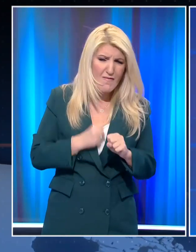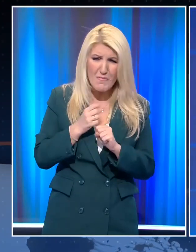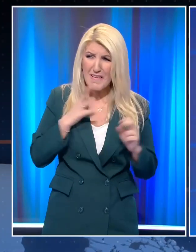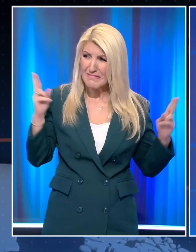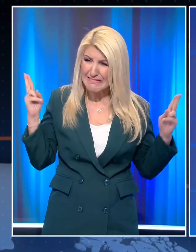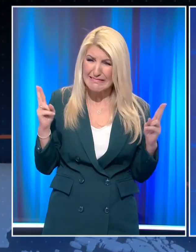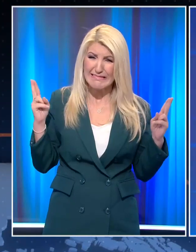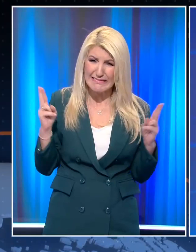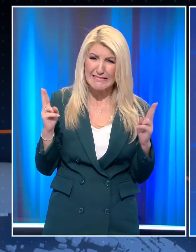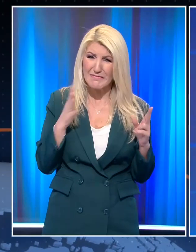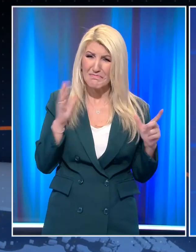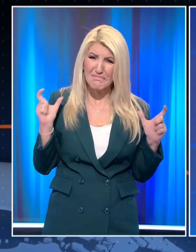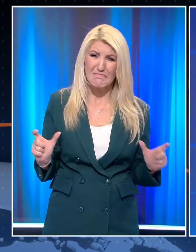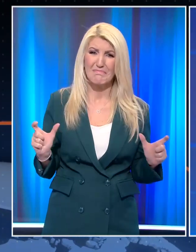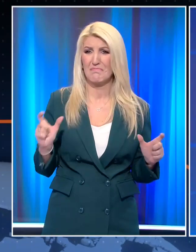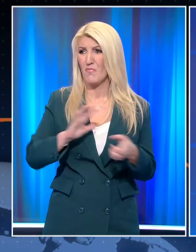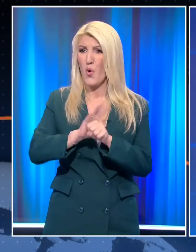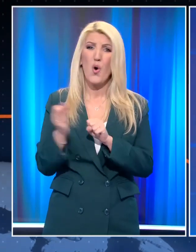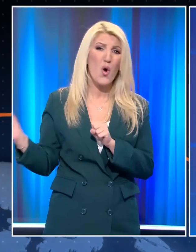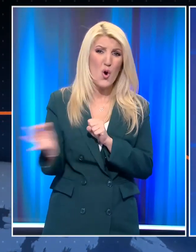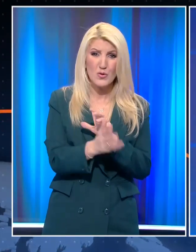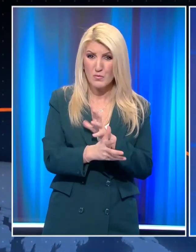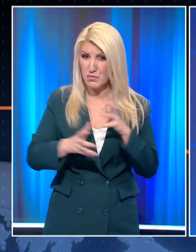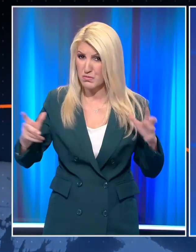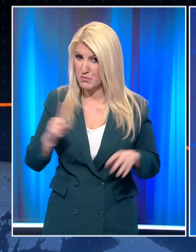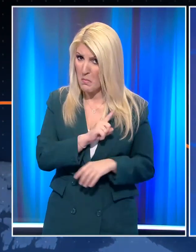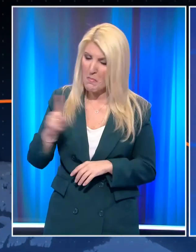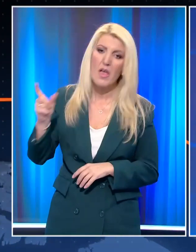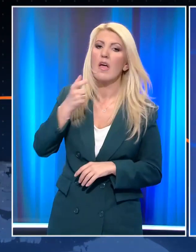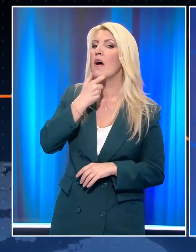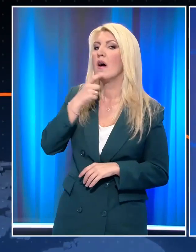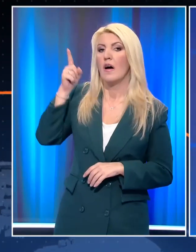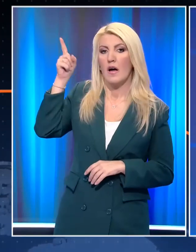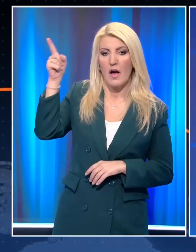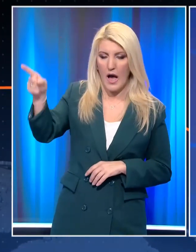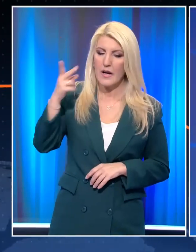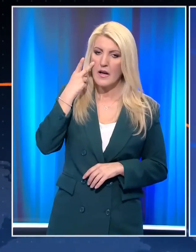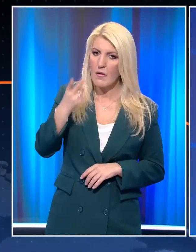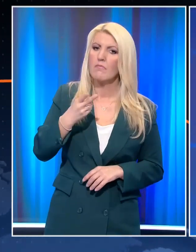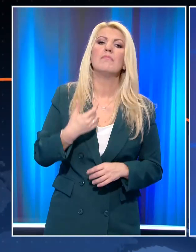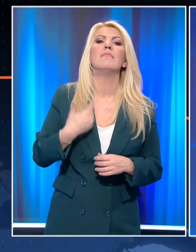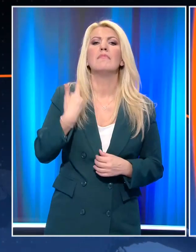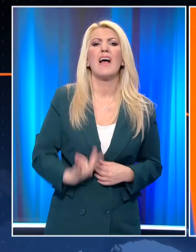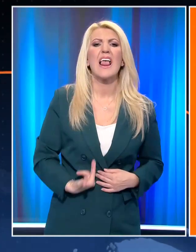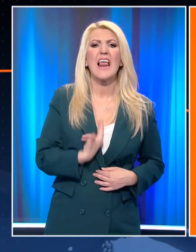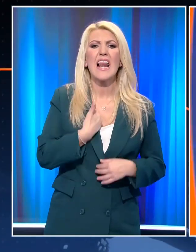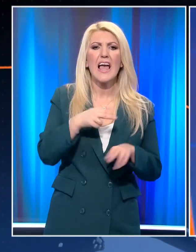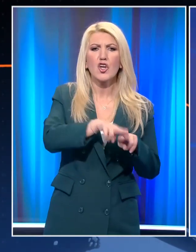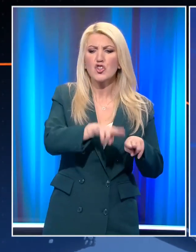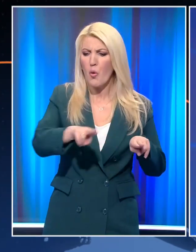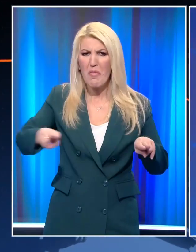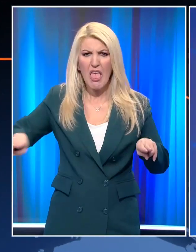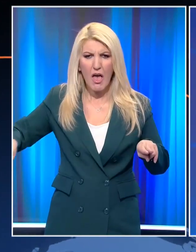την πανδημία, στη Βρετανία οι αρχές αναγκάζονται να στήσουν πρόχειρα νεκροτομία για να καλύψουν τις αυξημένες ανάγκες. Ακόμα